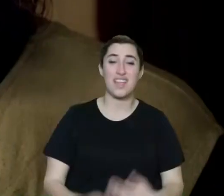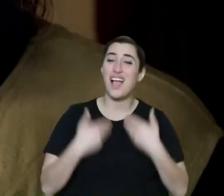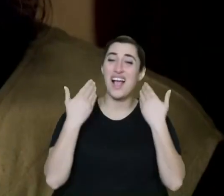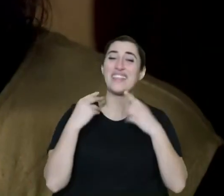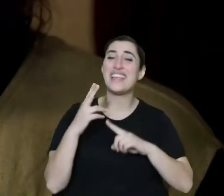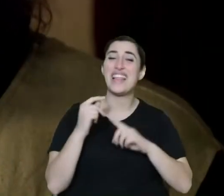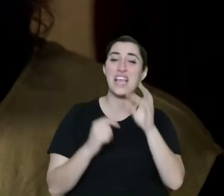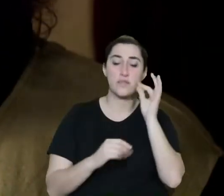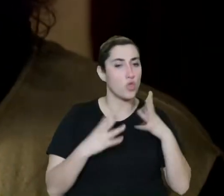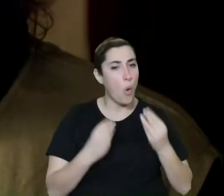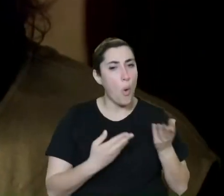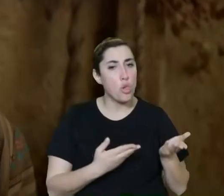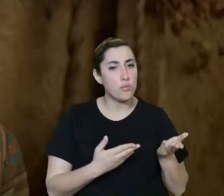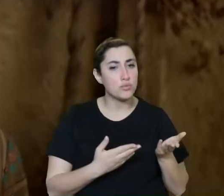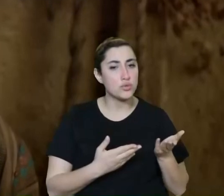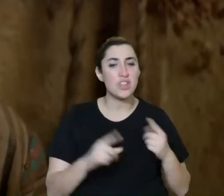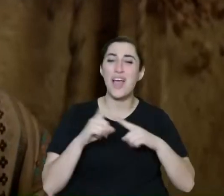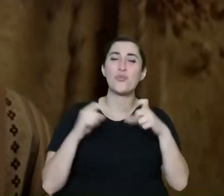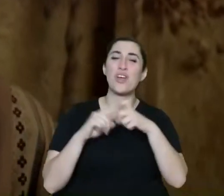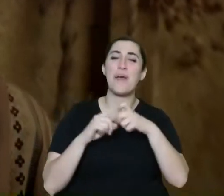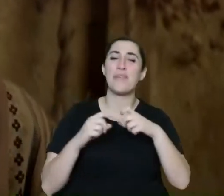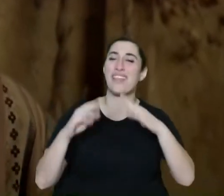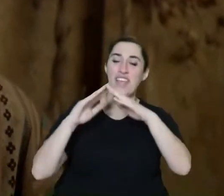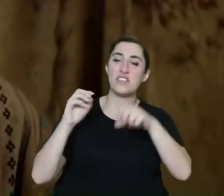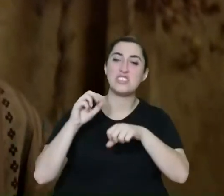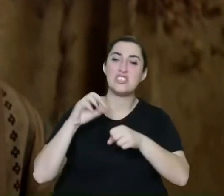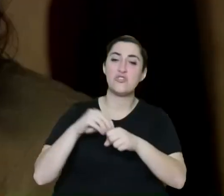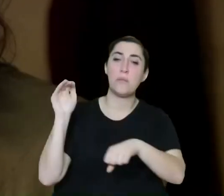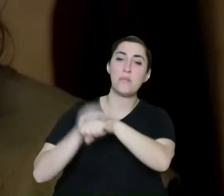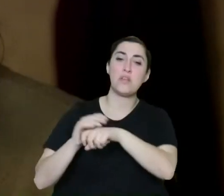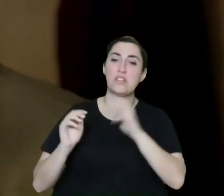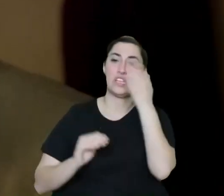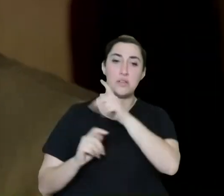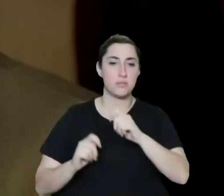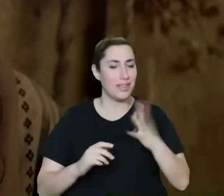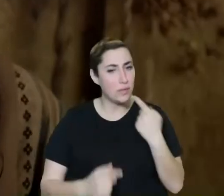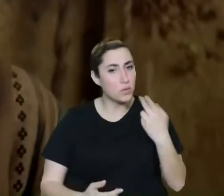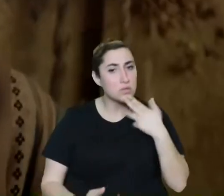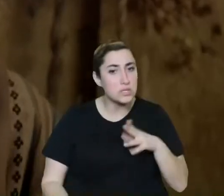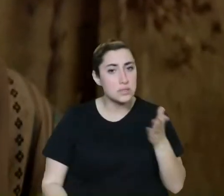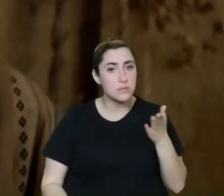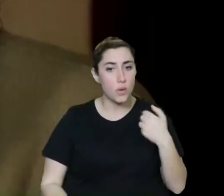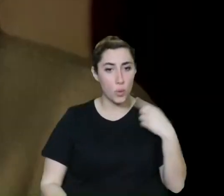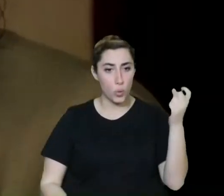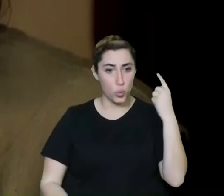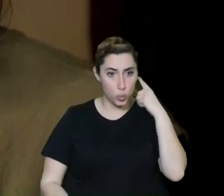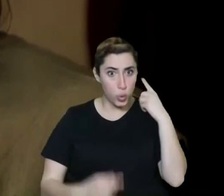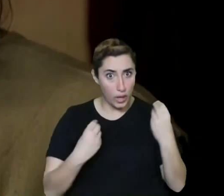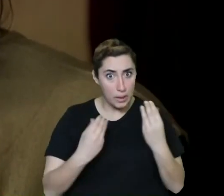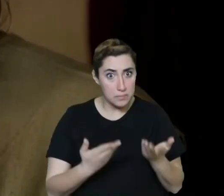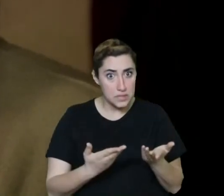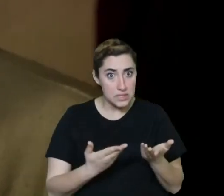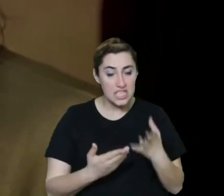Efendi. Ne olmuş ona? Tapduk Emir'in dergahına baskın yapacak imiş. Ne dersin kızım sen? Kulakların duyar ağzından